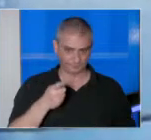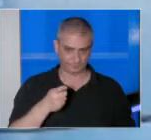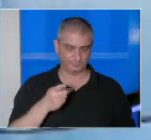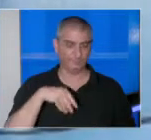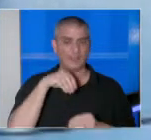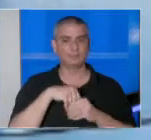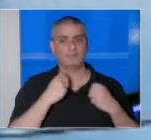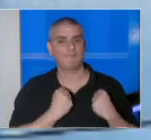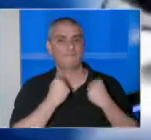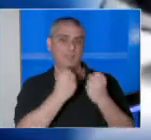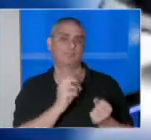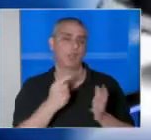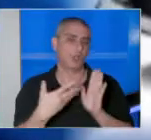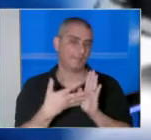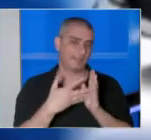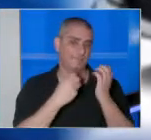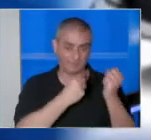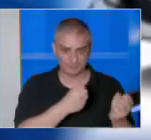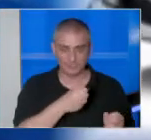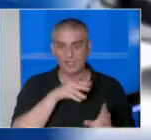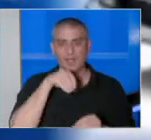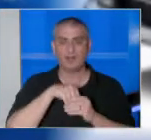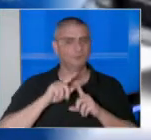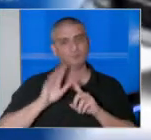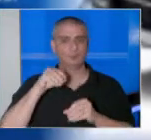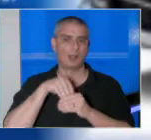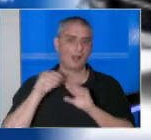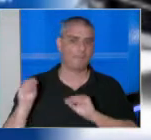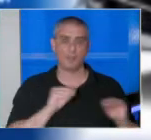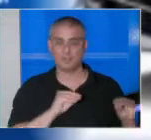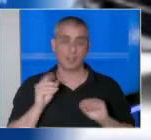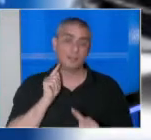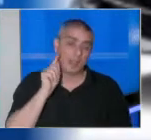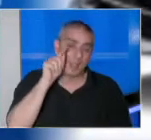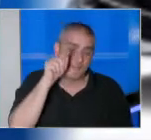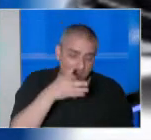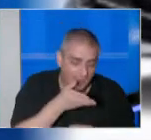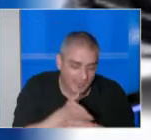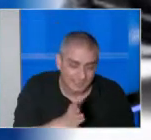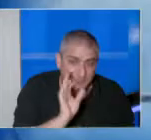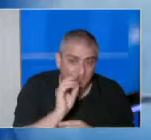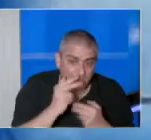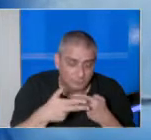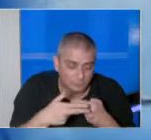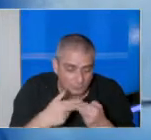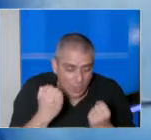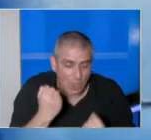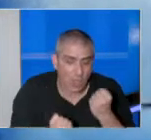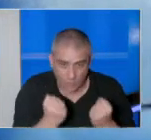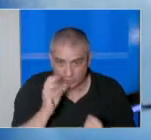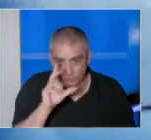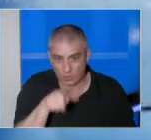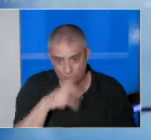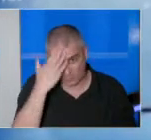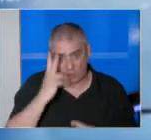עצבה וסע, כמו היבדק וסע, זו קלפי, סוג של קלפי ניידת שמגיעה עד לכניסה, עד ממש לפתח הרכב של